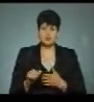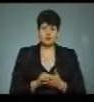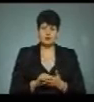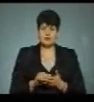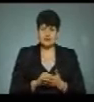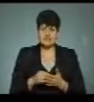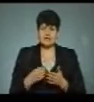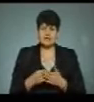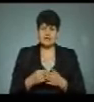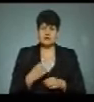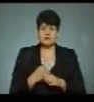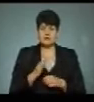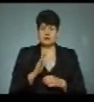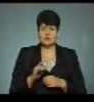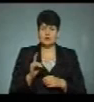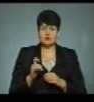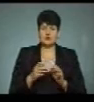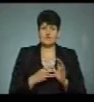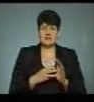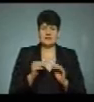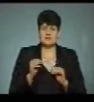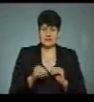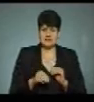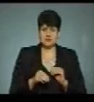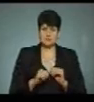документацію, вартість робіт буде становити 108 тисяч.